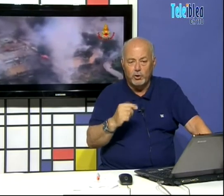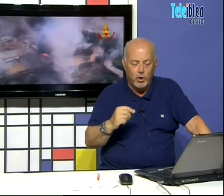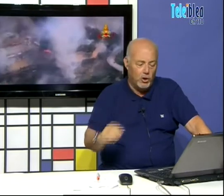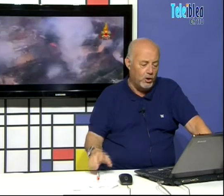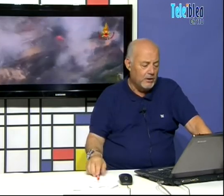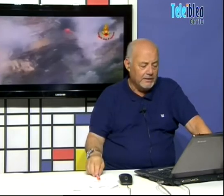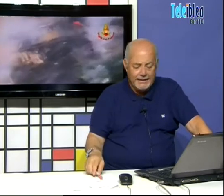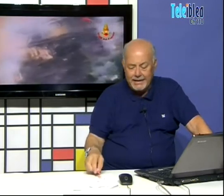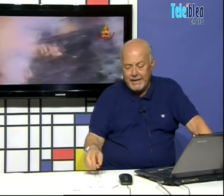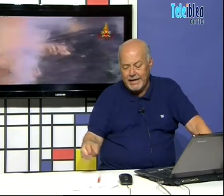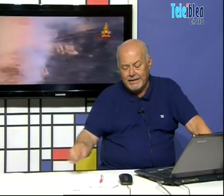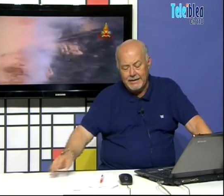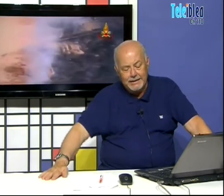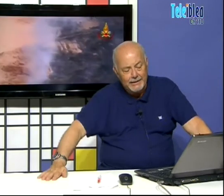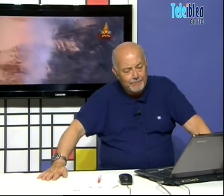e il controllo